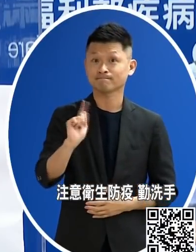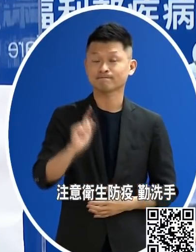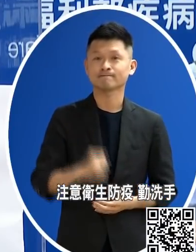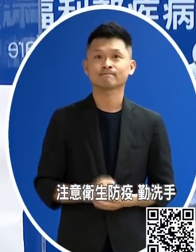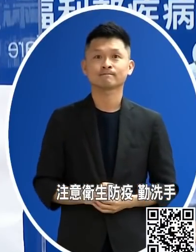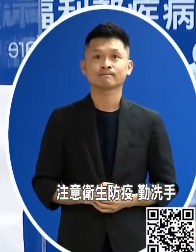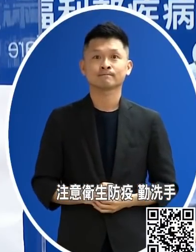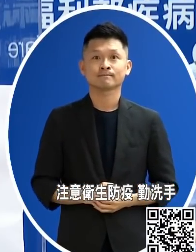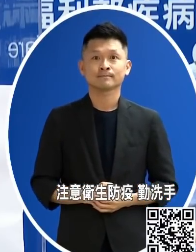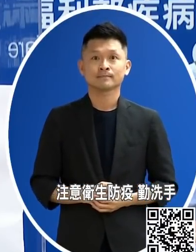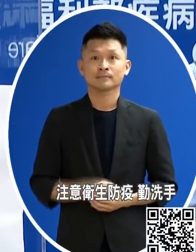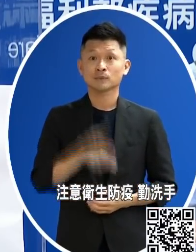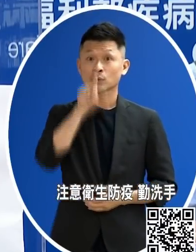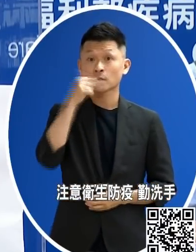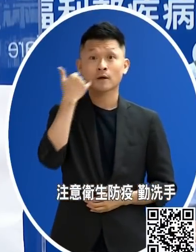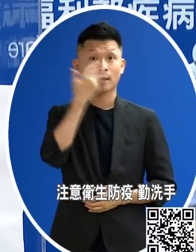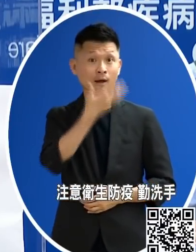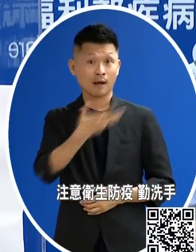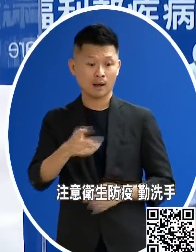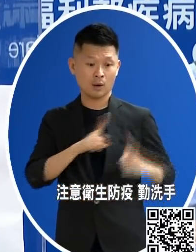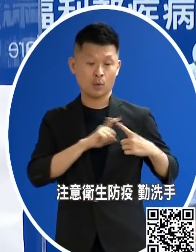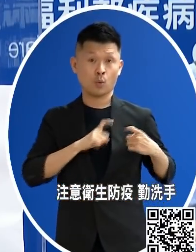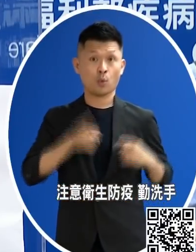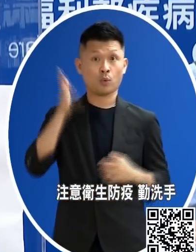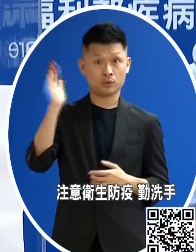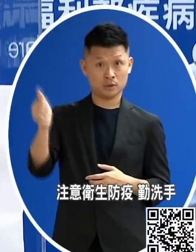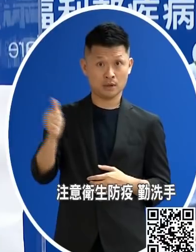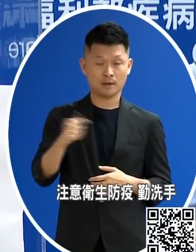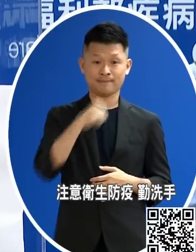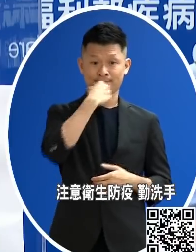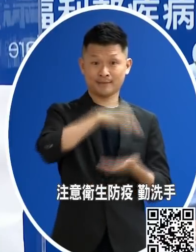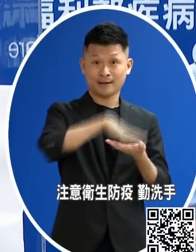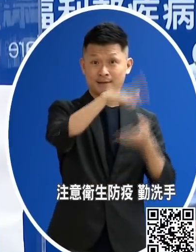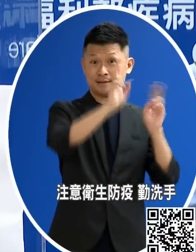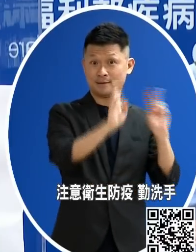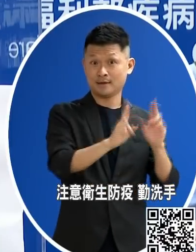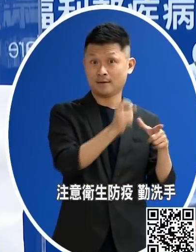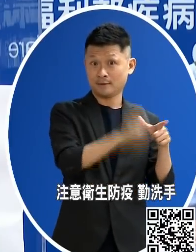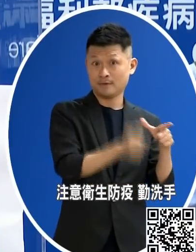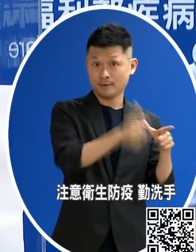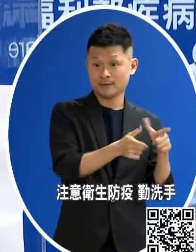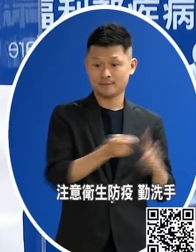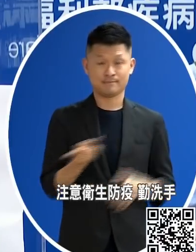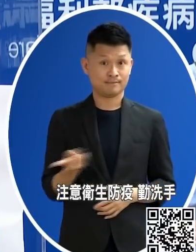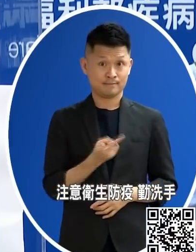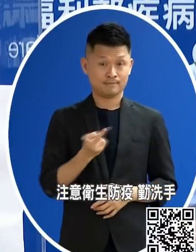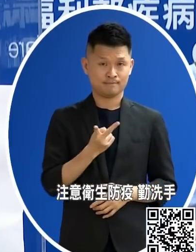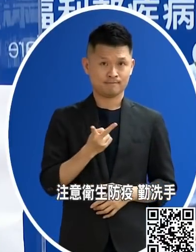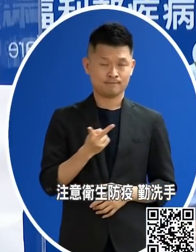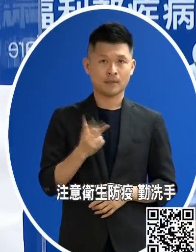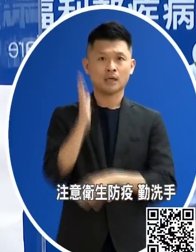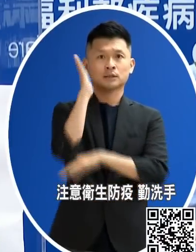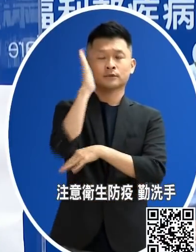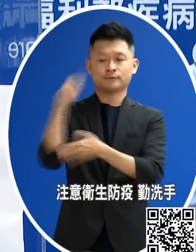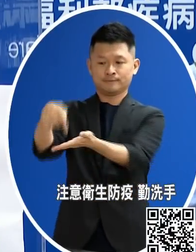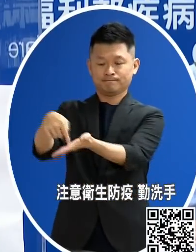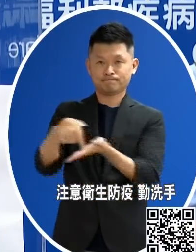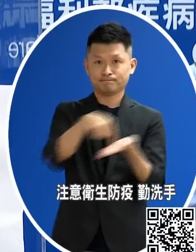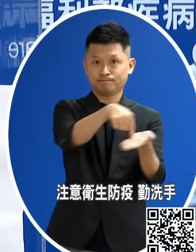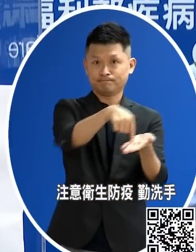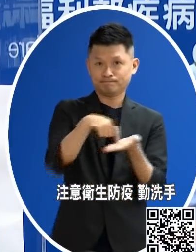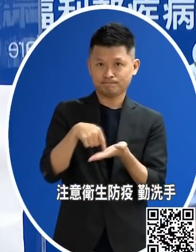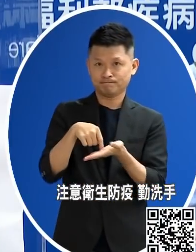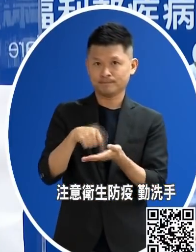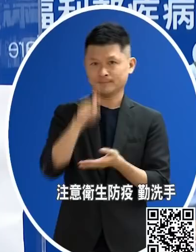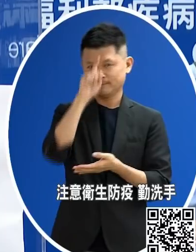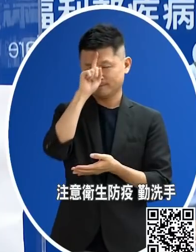是这个鸿海的郭台铭董事长或台积电这边都有跟政府提出来